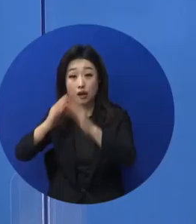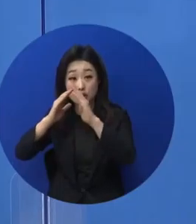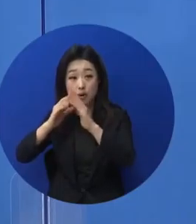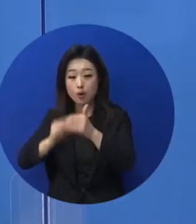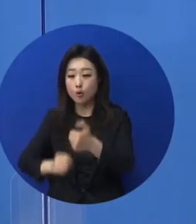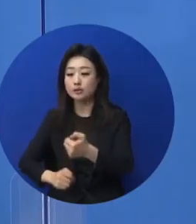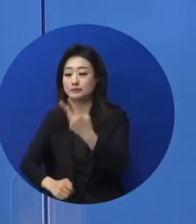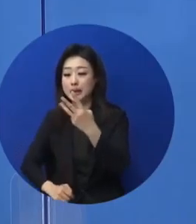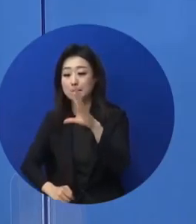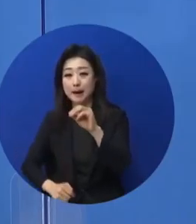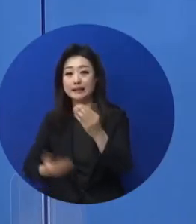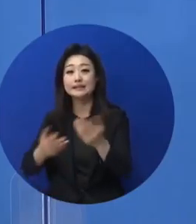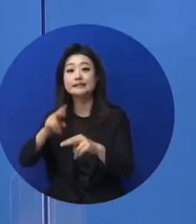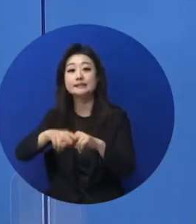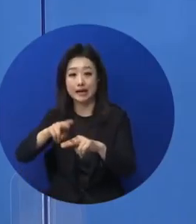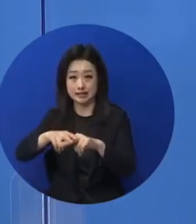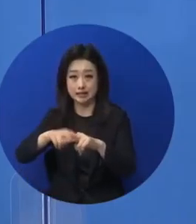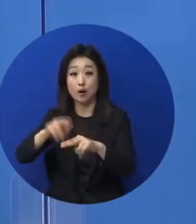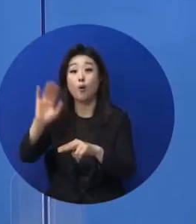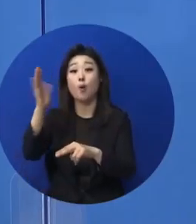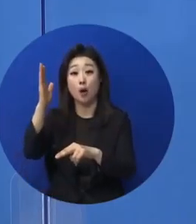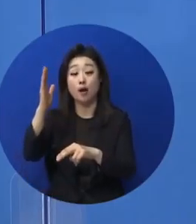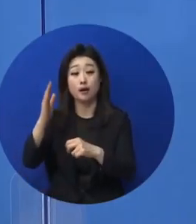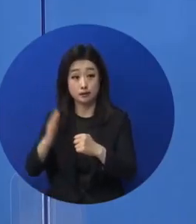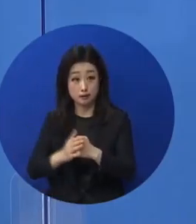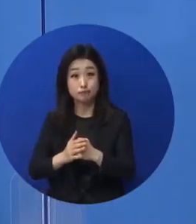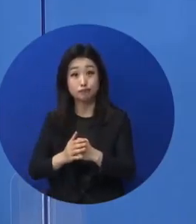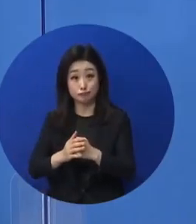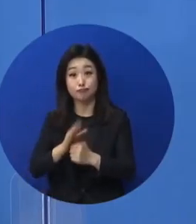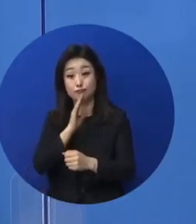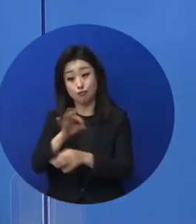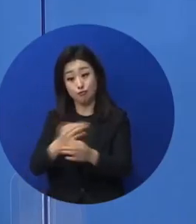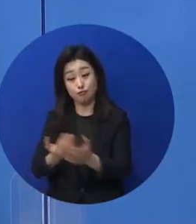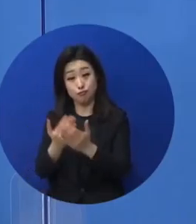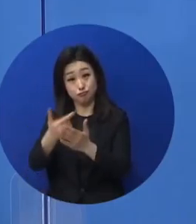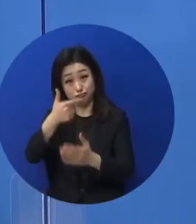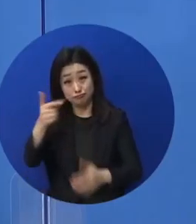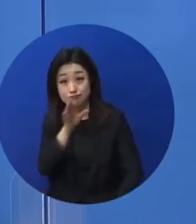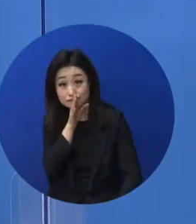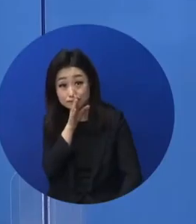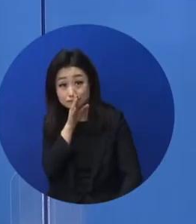만큼 경제공항이라고 하는 것은 뭐 있을 말 여지가 없고요. 두 번째는